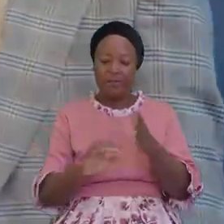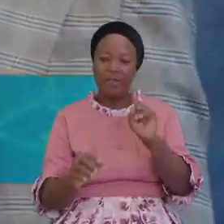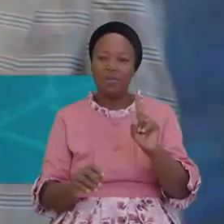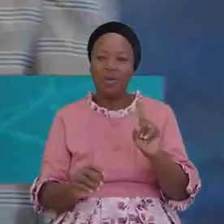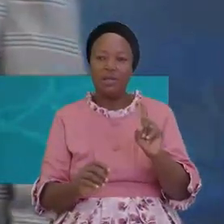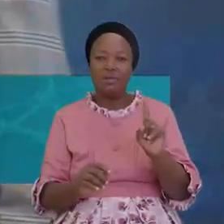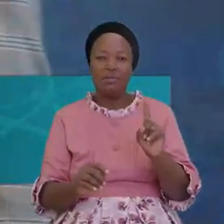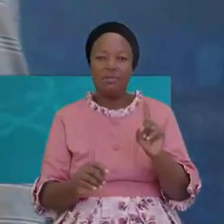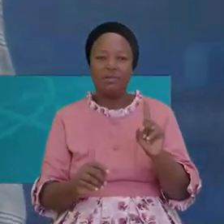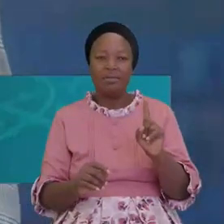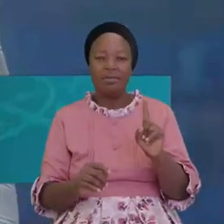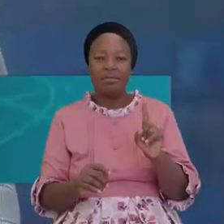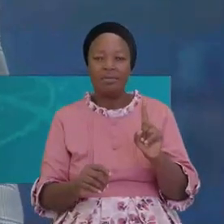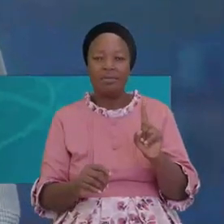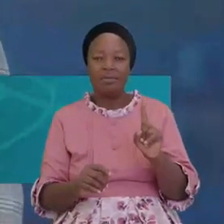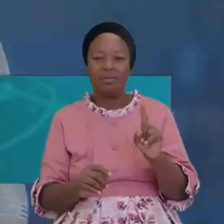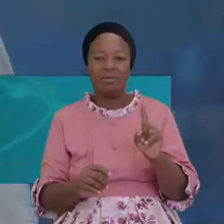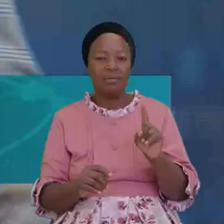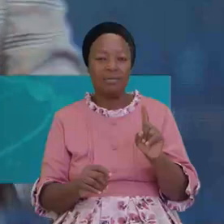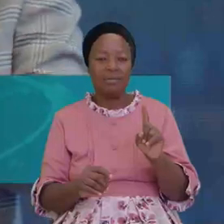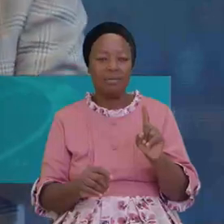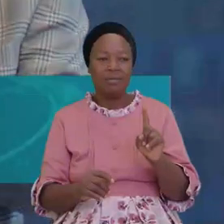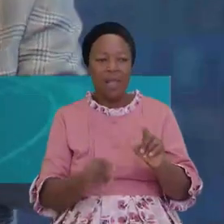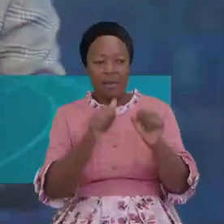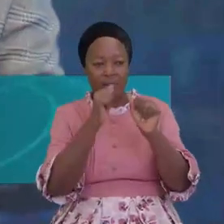Psaume 103, par du verset 1.